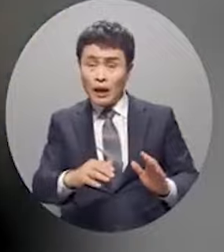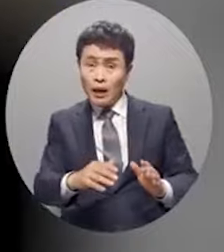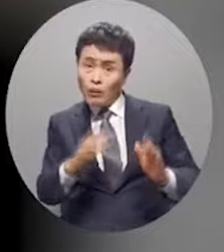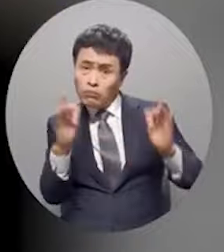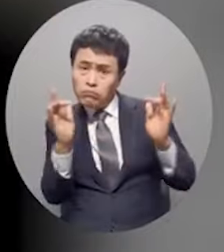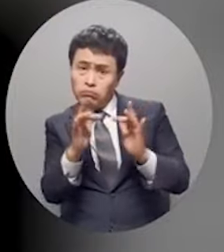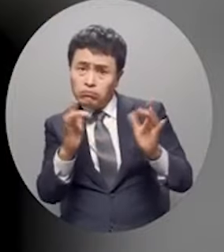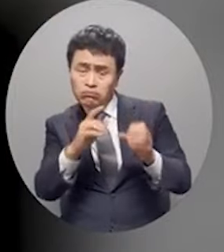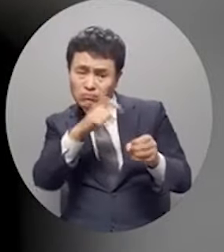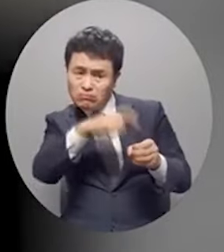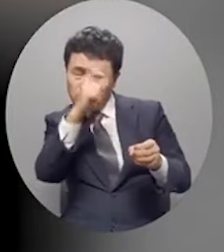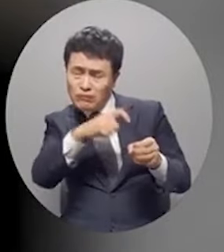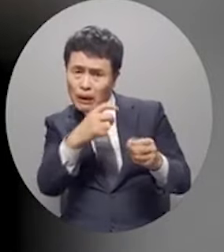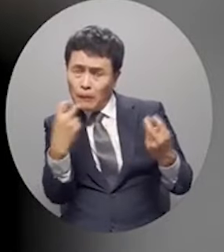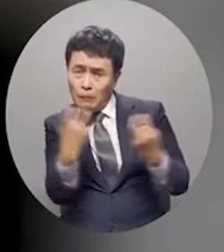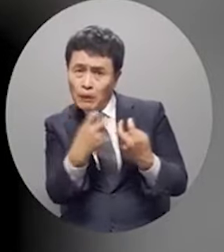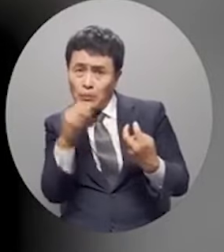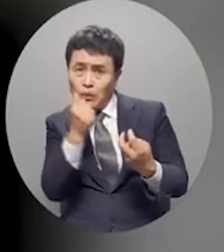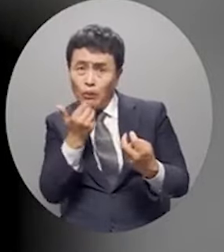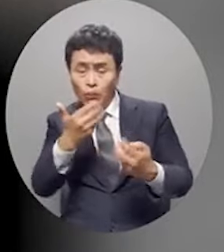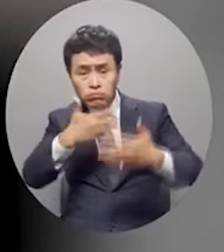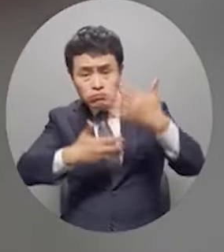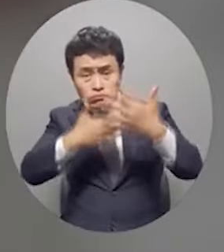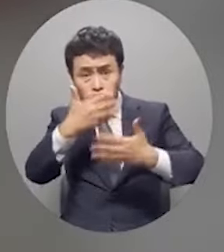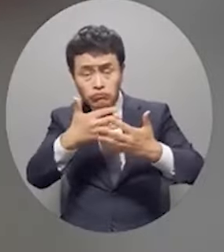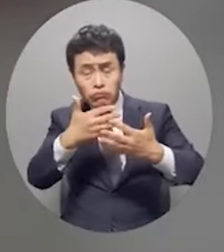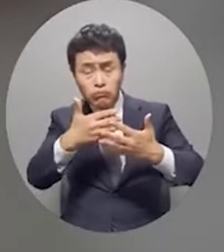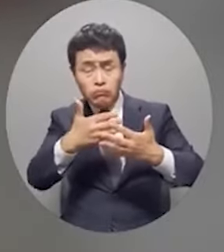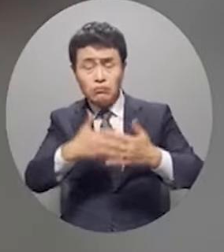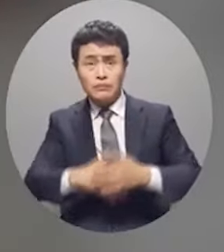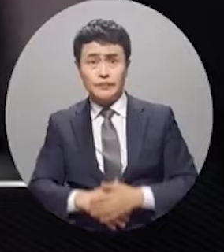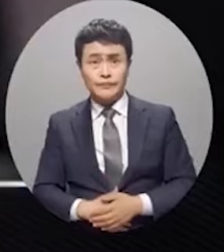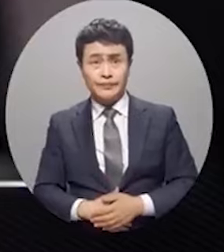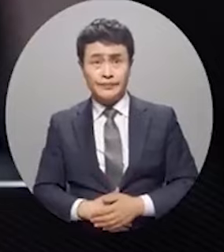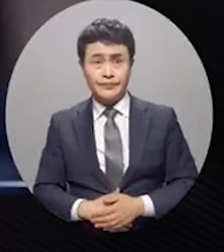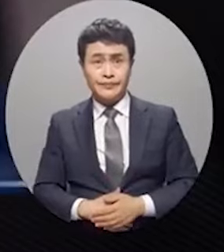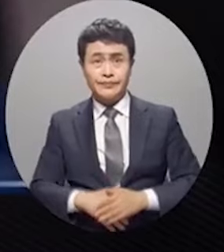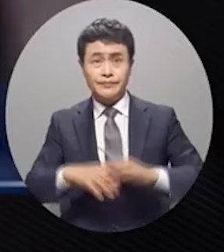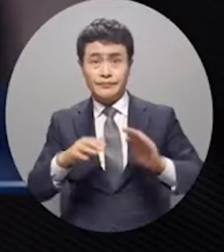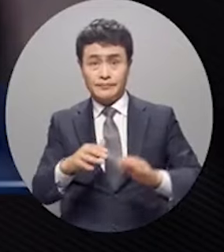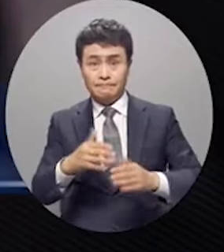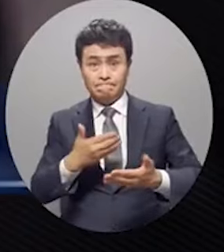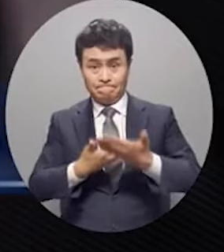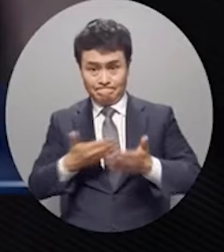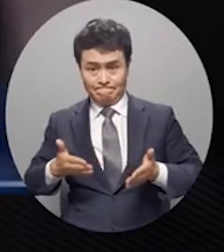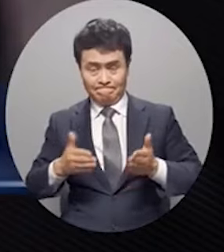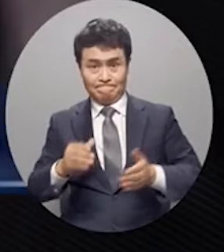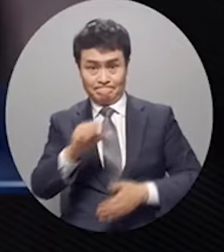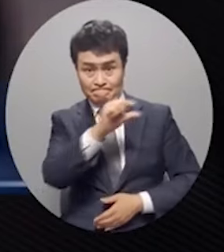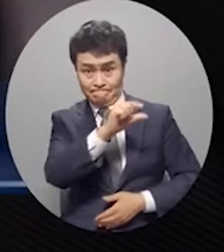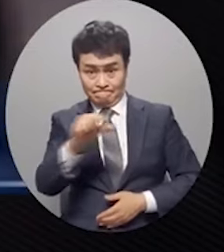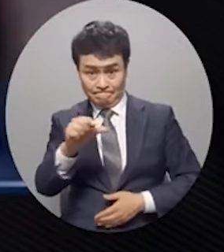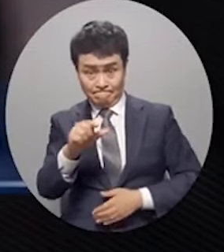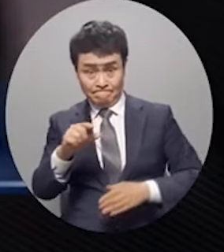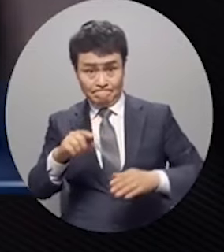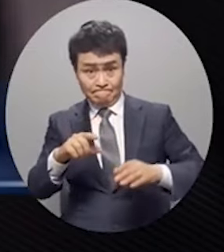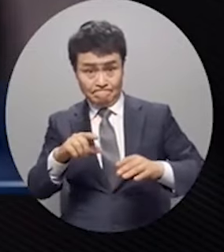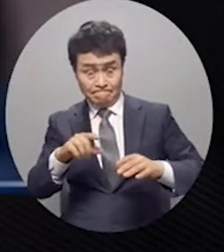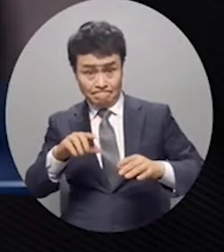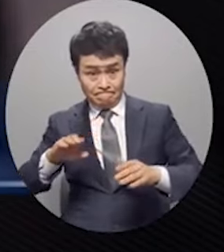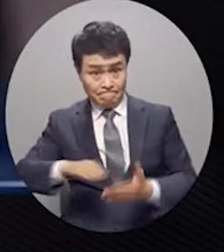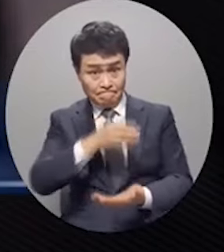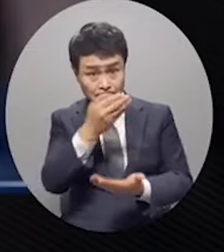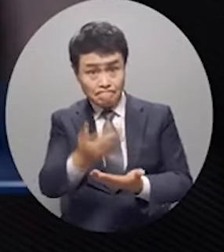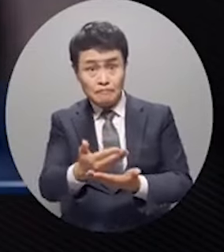온라인에선 수동 개폐의 방법을 알려주는 영상이 줄을 잇고 있습니다. 고속도로에서 테슬라가 전소되는 일이 있었습니다.